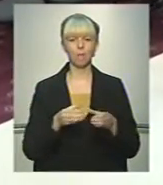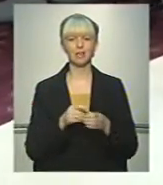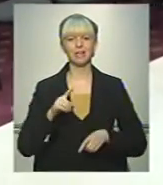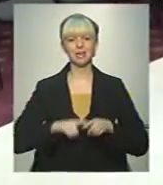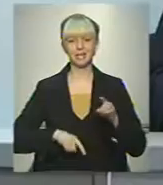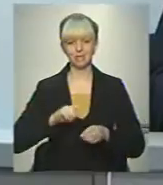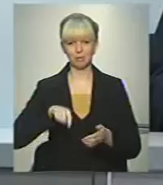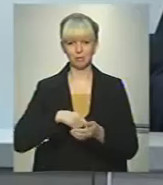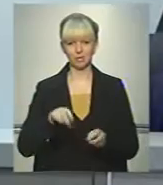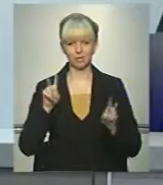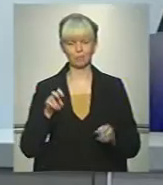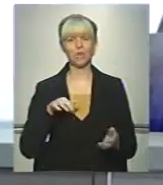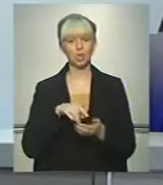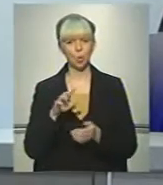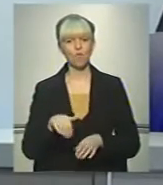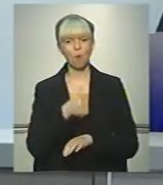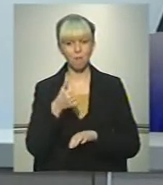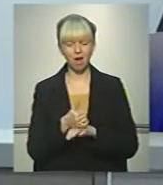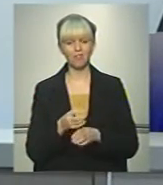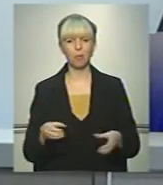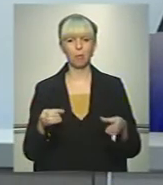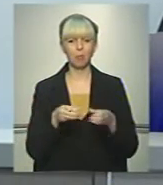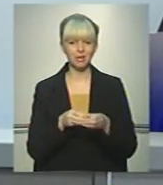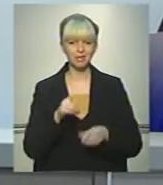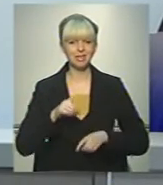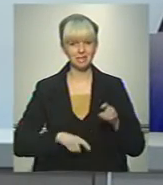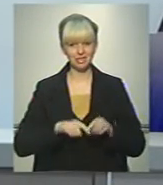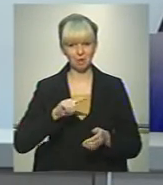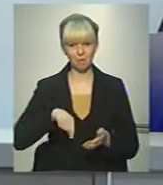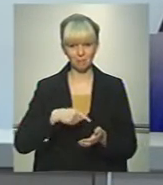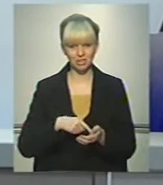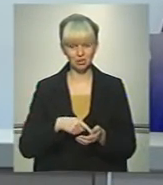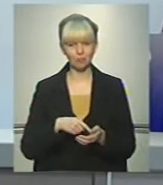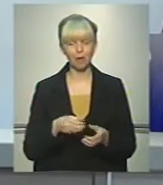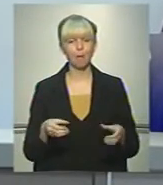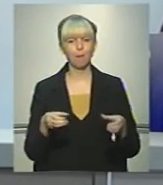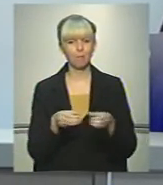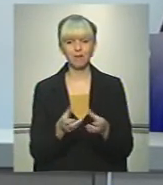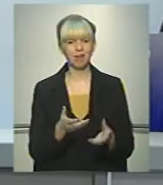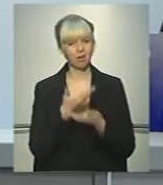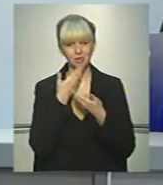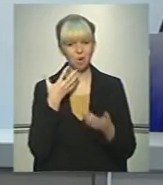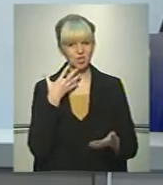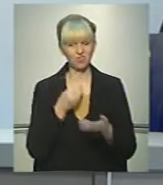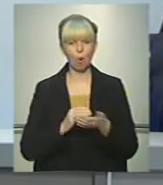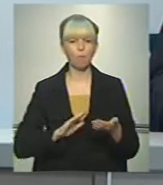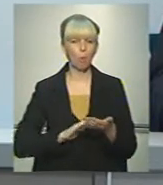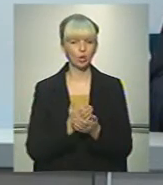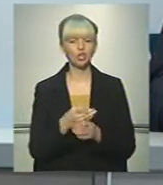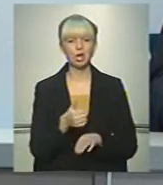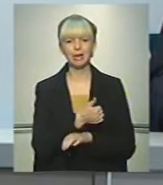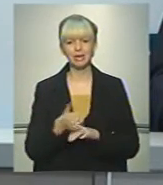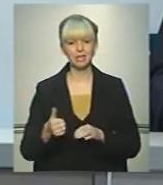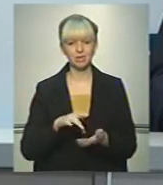місто». Йду в мери з партією «Рідне місто». Партія, яка не має своїх політичних